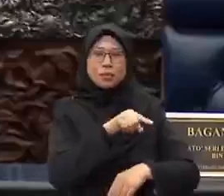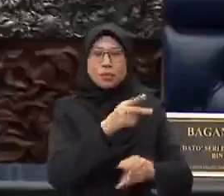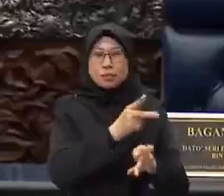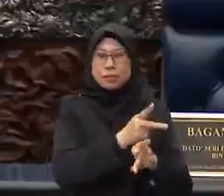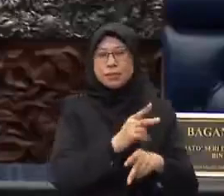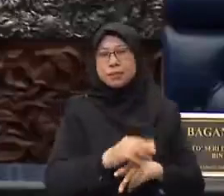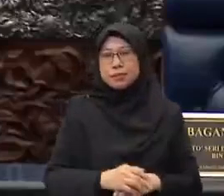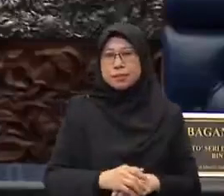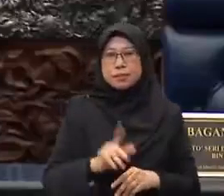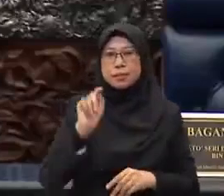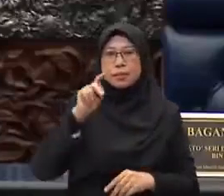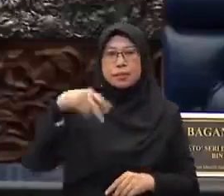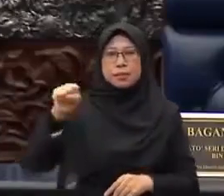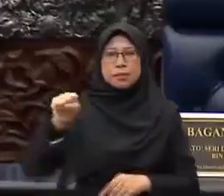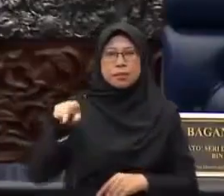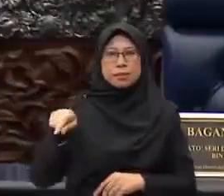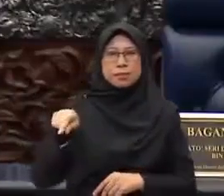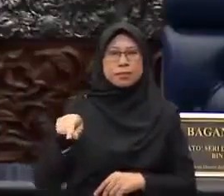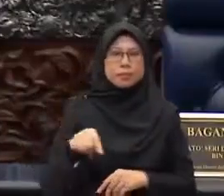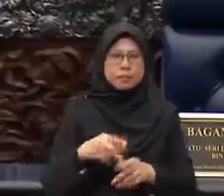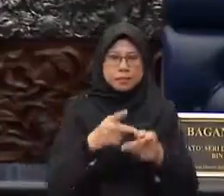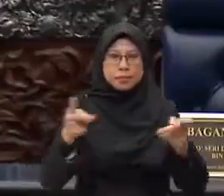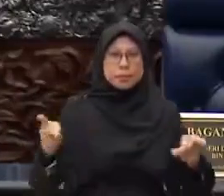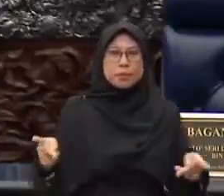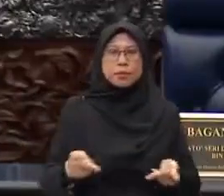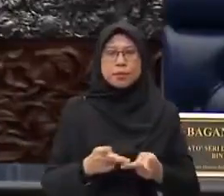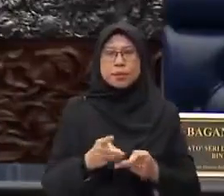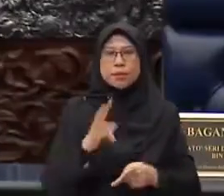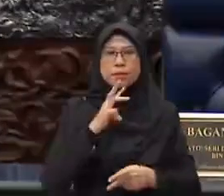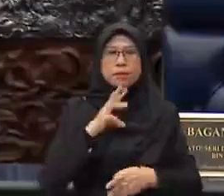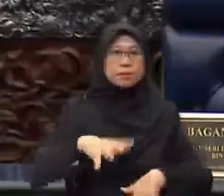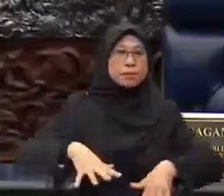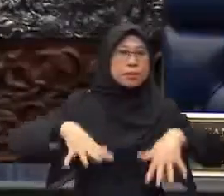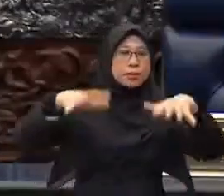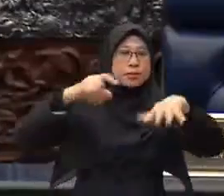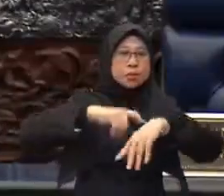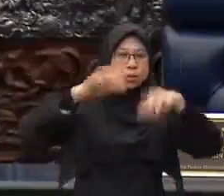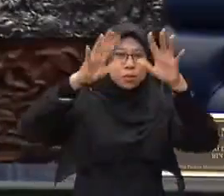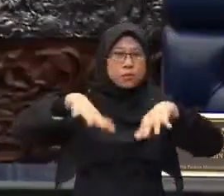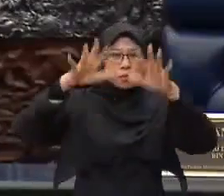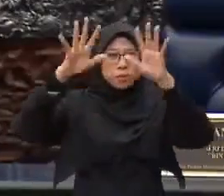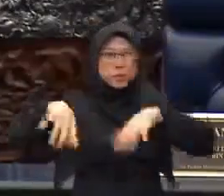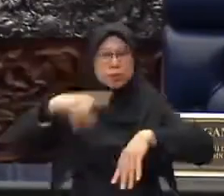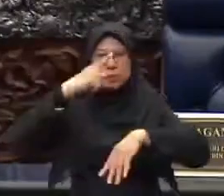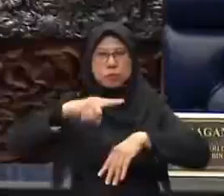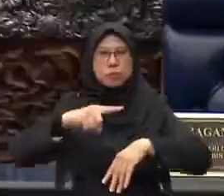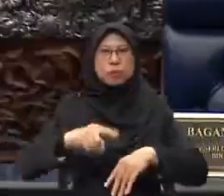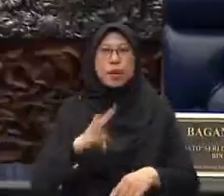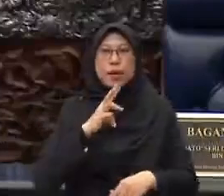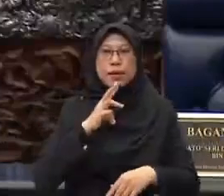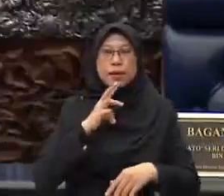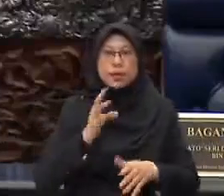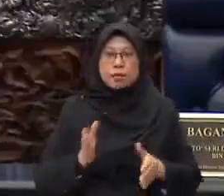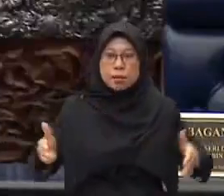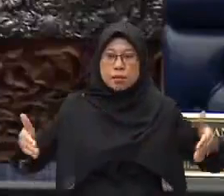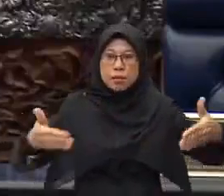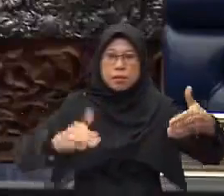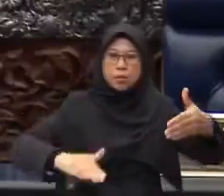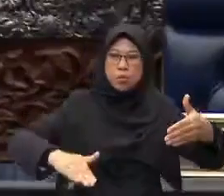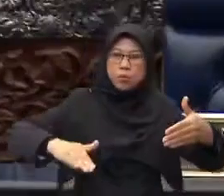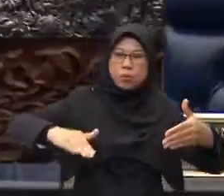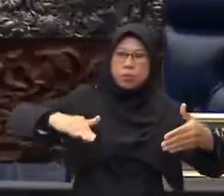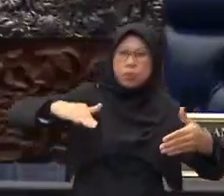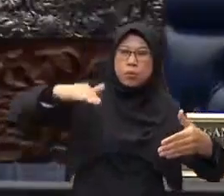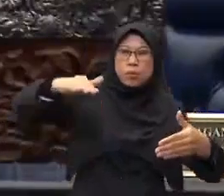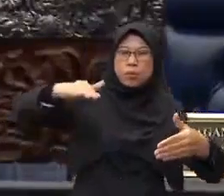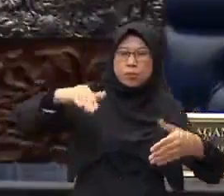masa yang sama TS juga bertindak sebagai kawalan banjir ketika musim tengkujuh untuk menangung lebih air lebihan